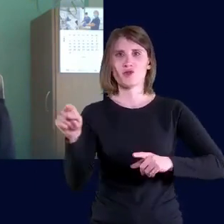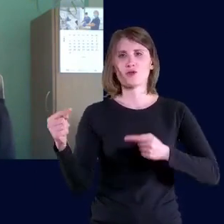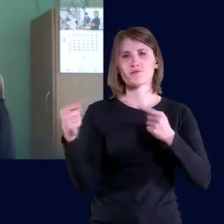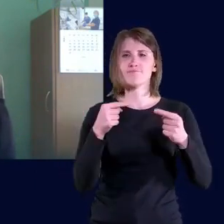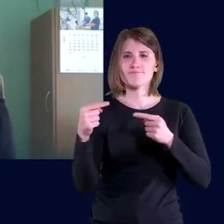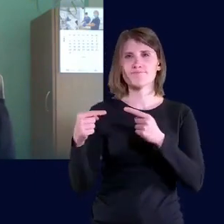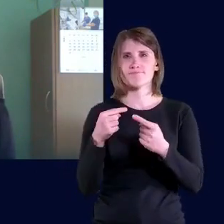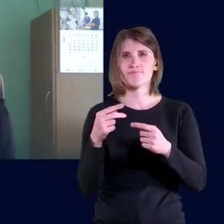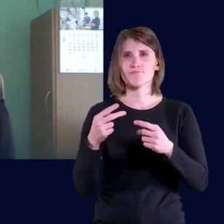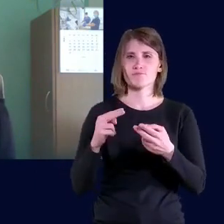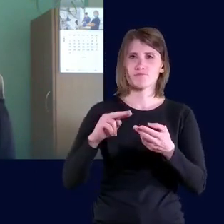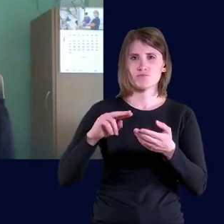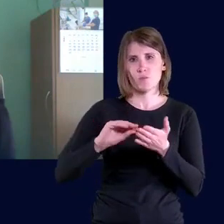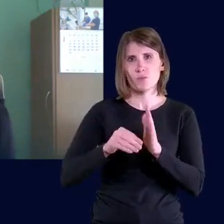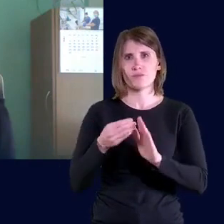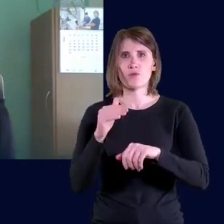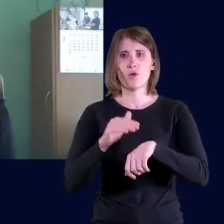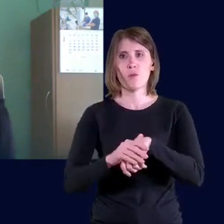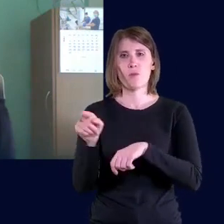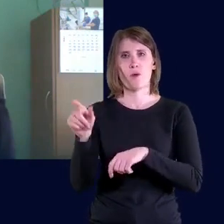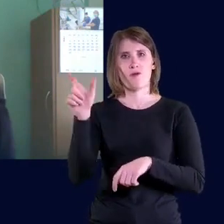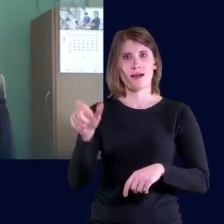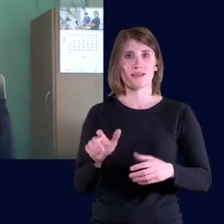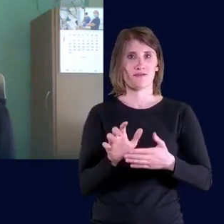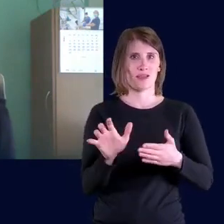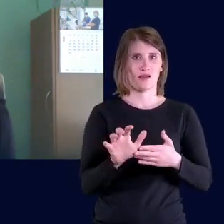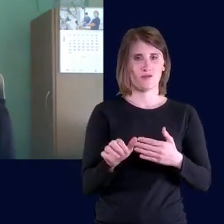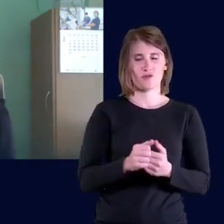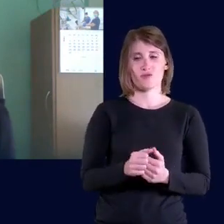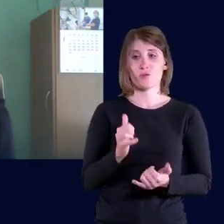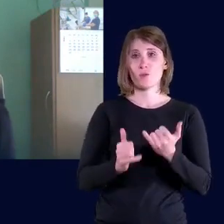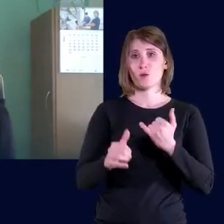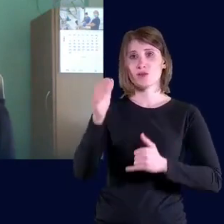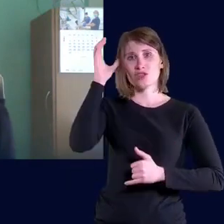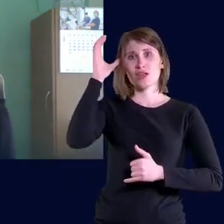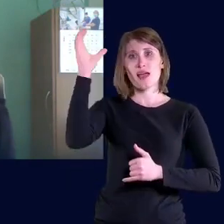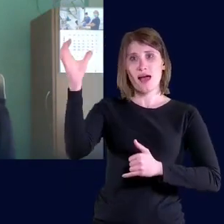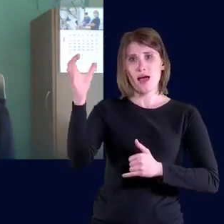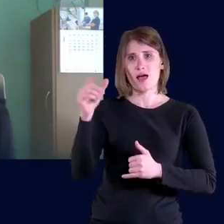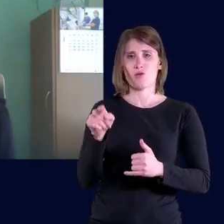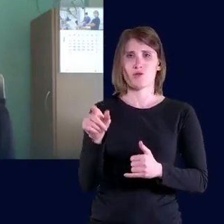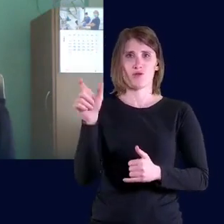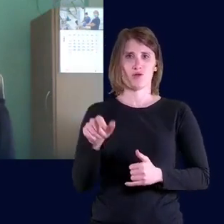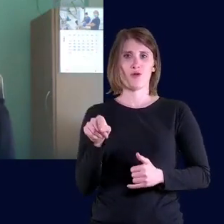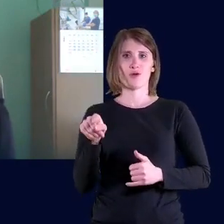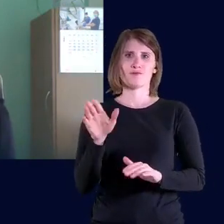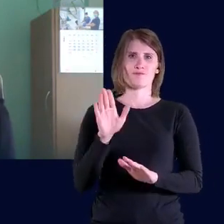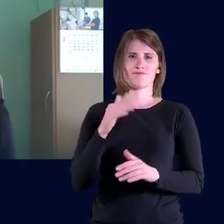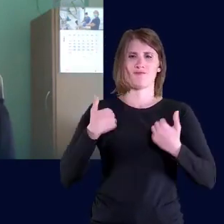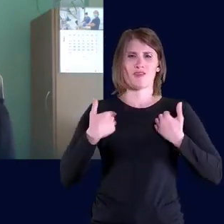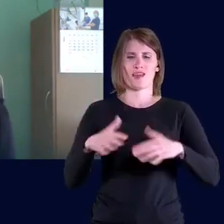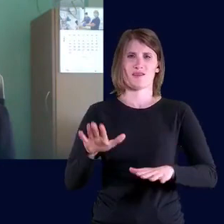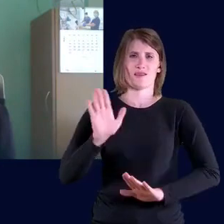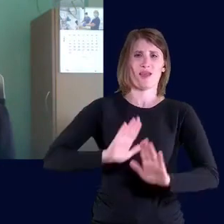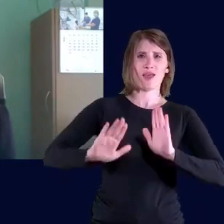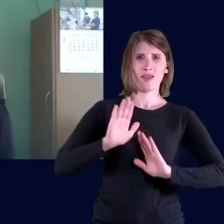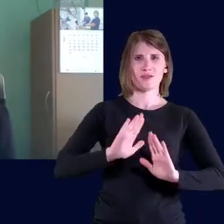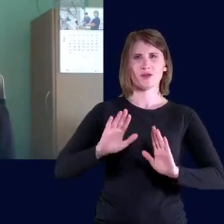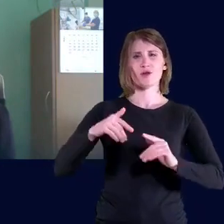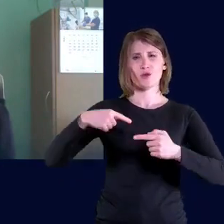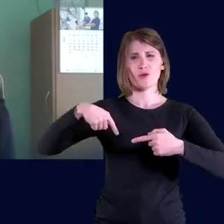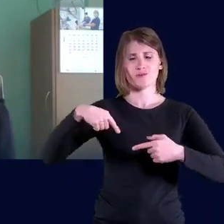z wydawcą w tej sprawie No bo jeżeli autor nie zrobi tego pierwszego kroku to później jest o wiele trudniej